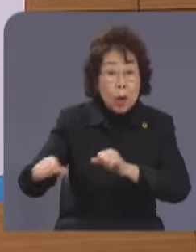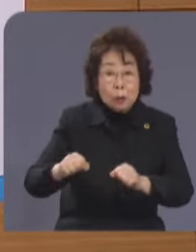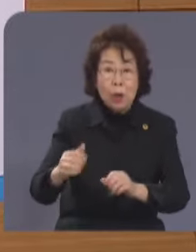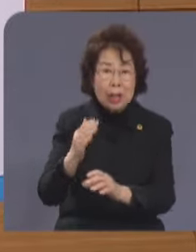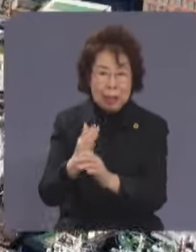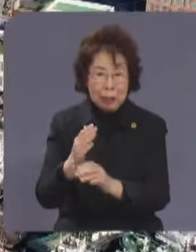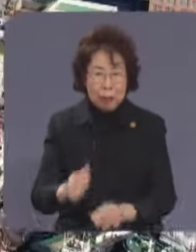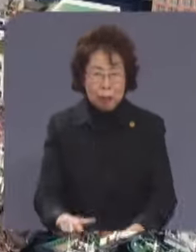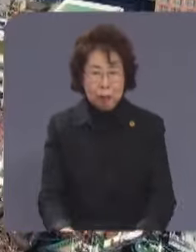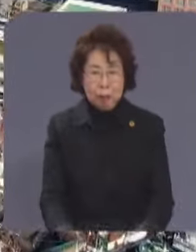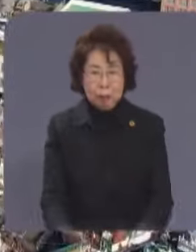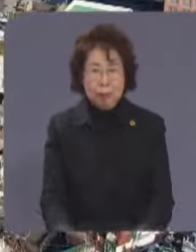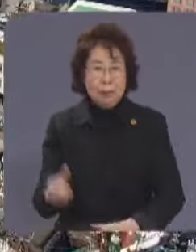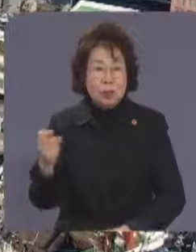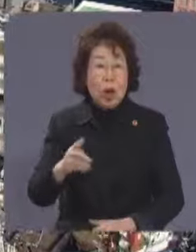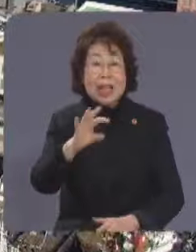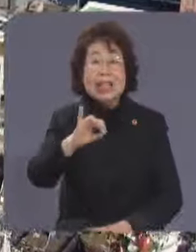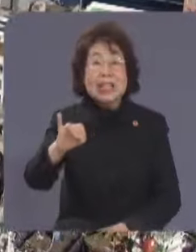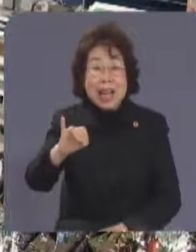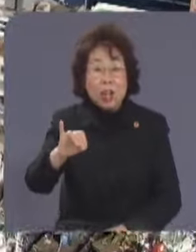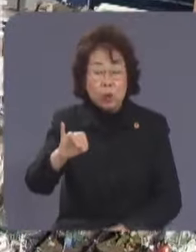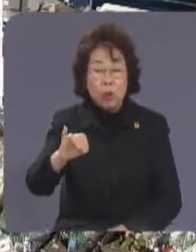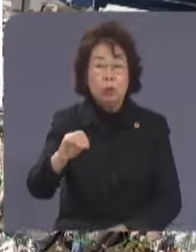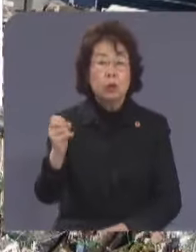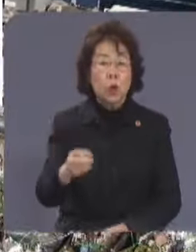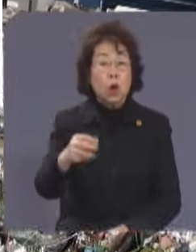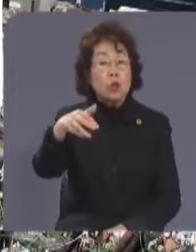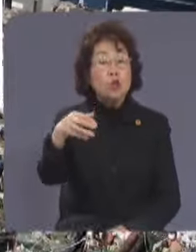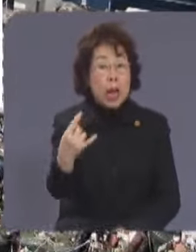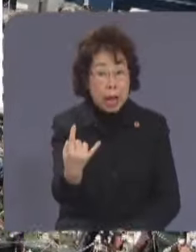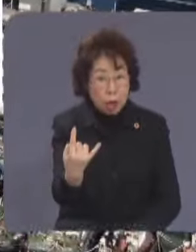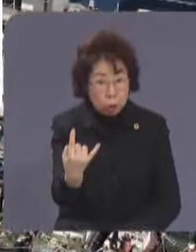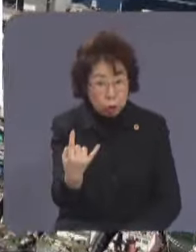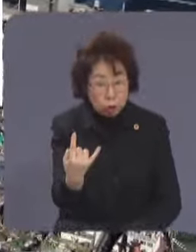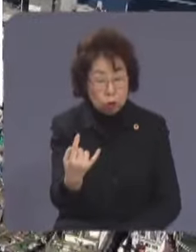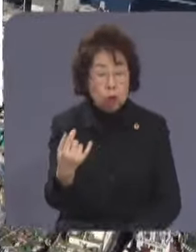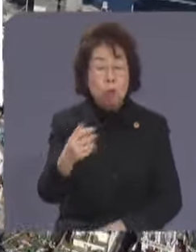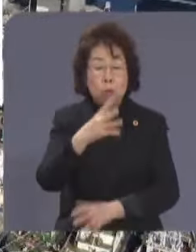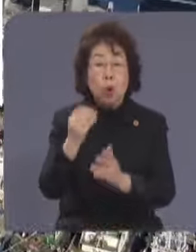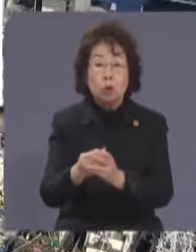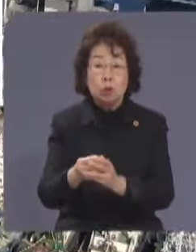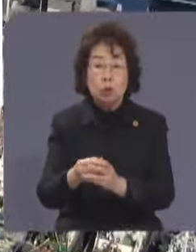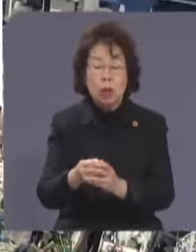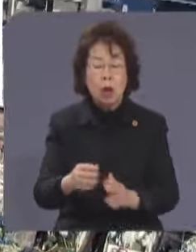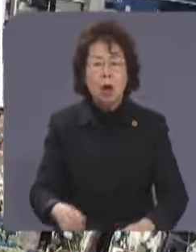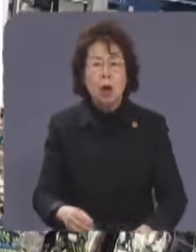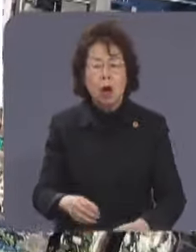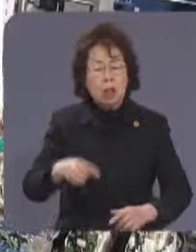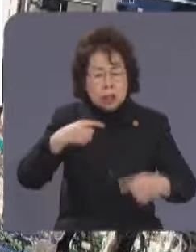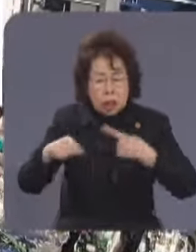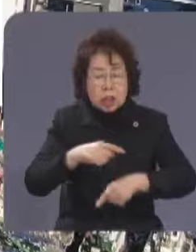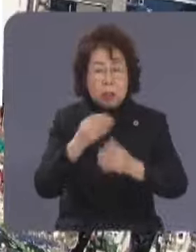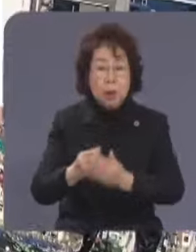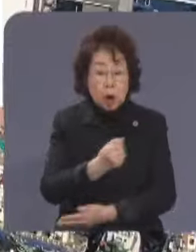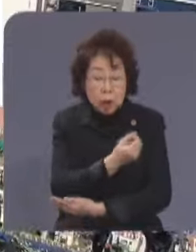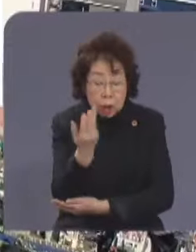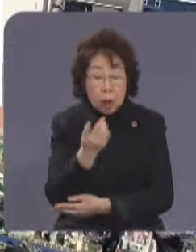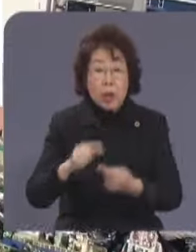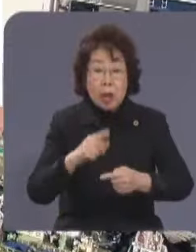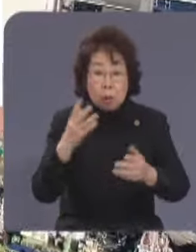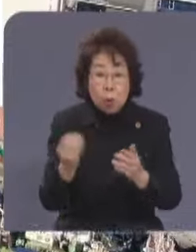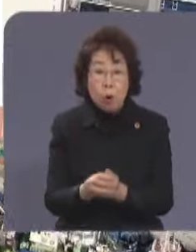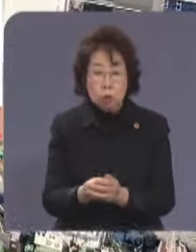벌이고 있습니다. 또 이재균 전 의원과 최영훈 전 동아일보 편집국장 등 정치 언론계